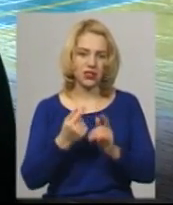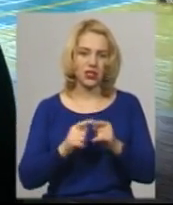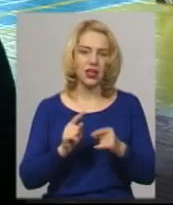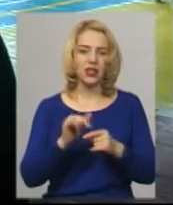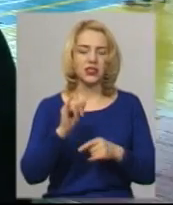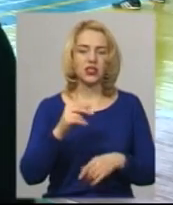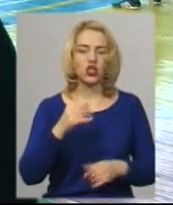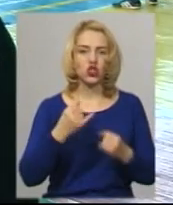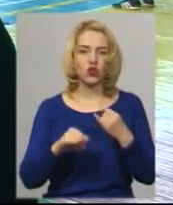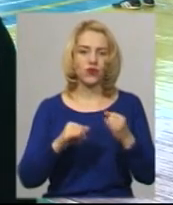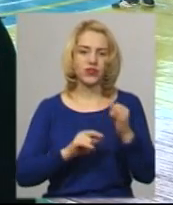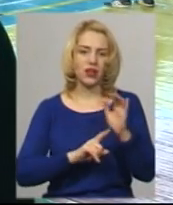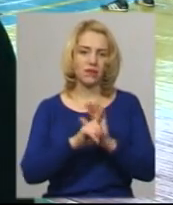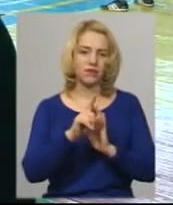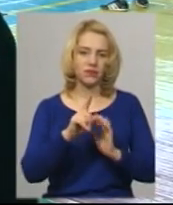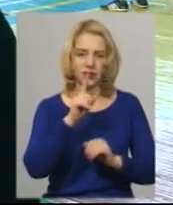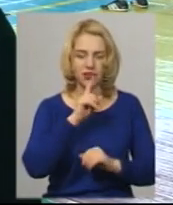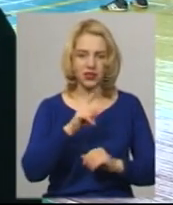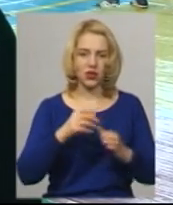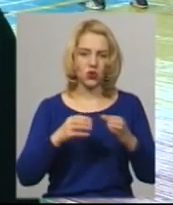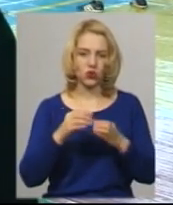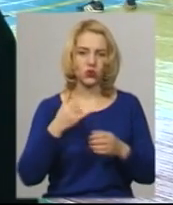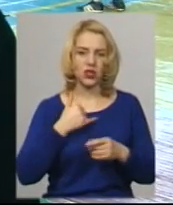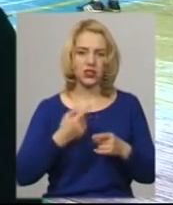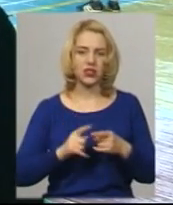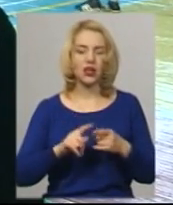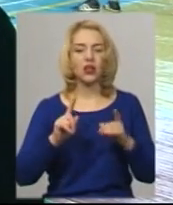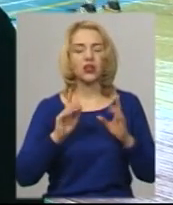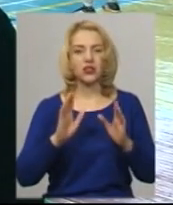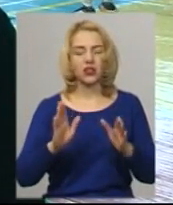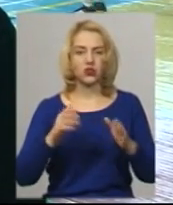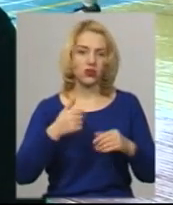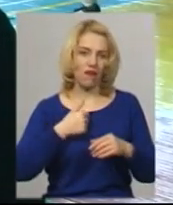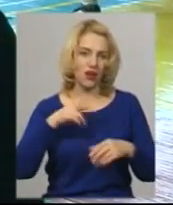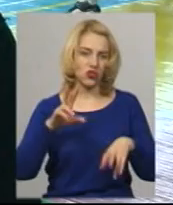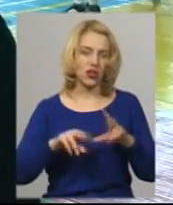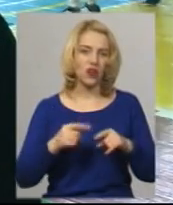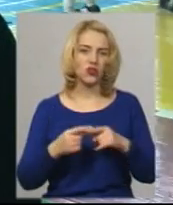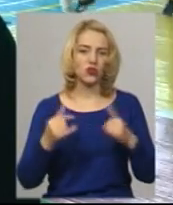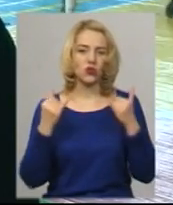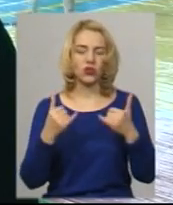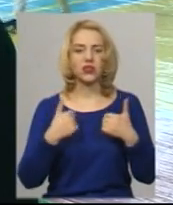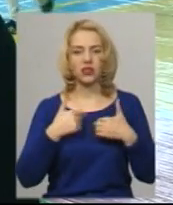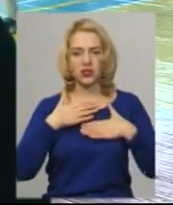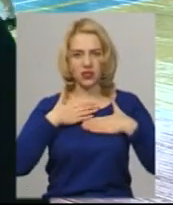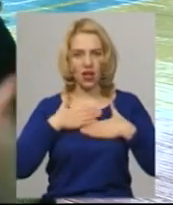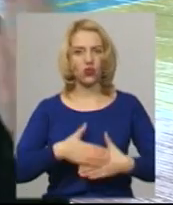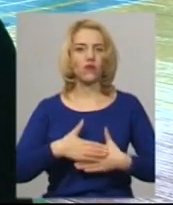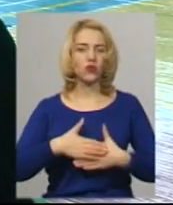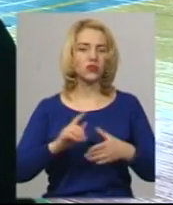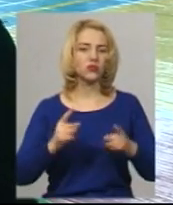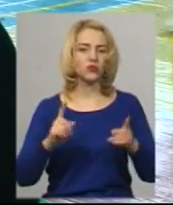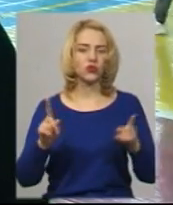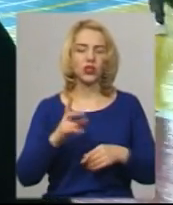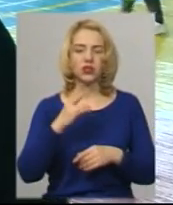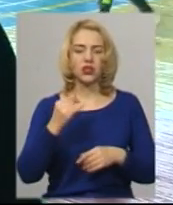з жовтня місяця. Гурточок у нас цей, так що я вважаю, сьогодні я, можна сказати, задоволена, тому що з